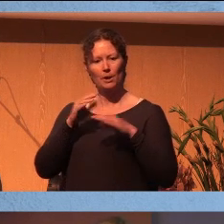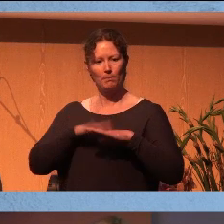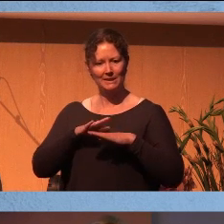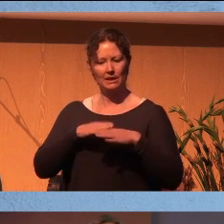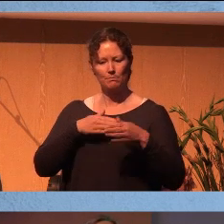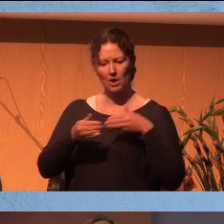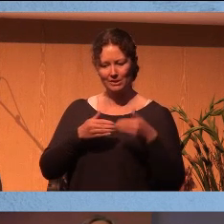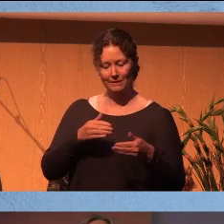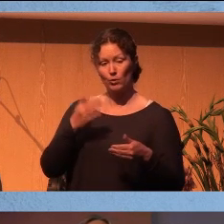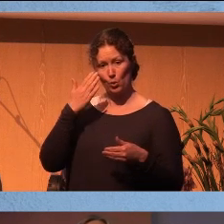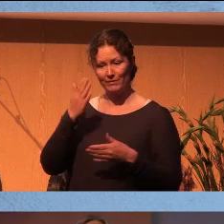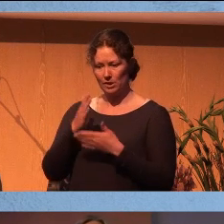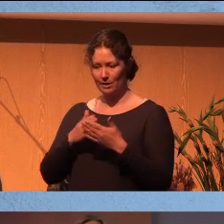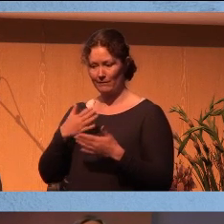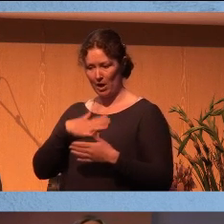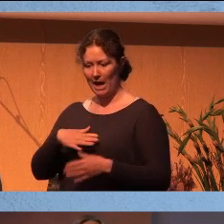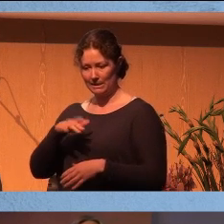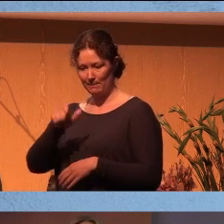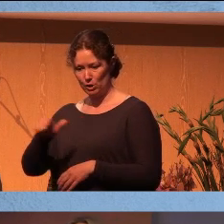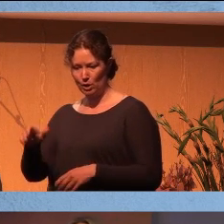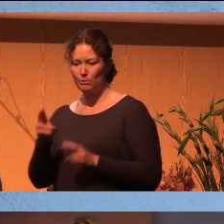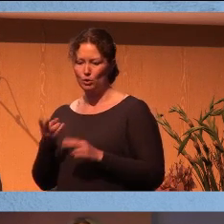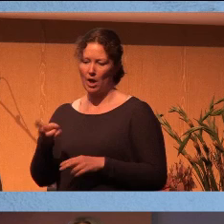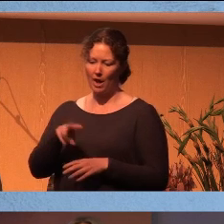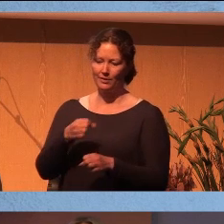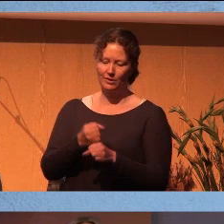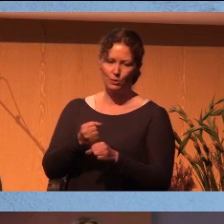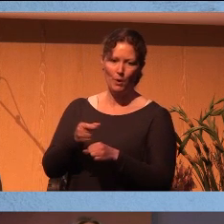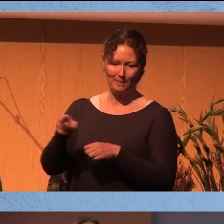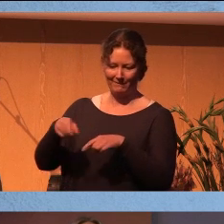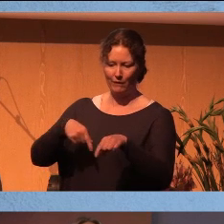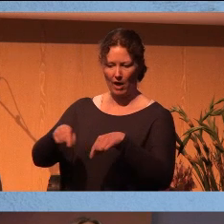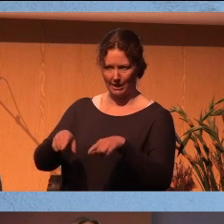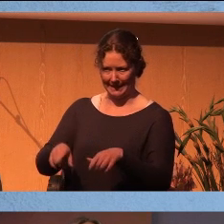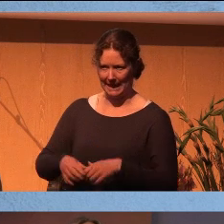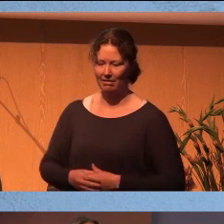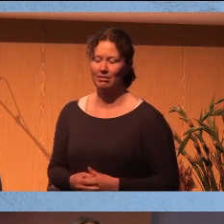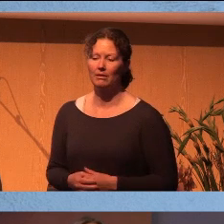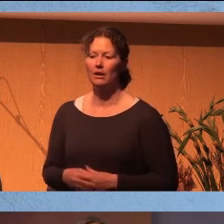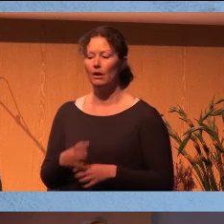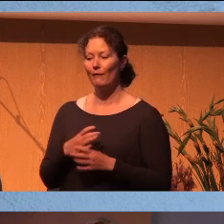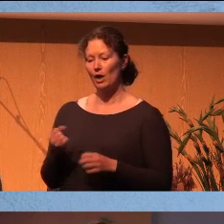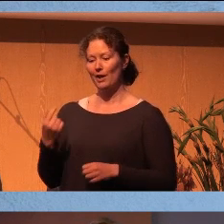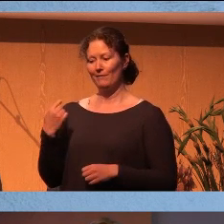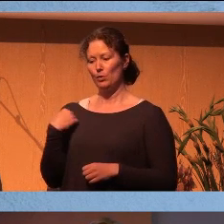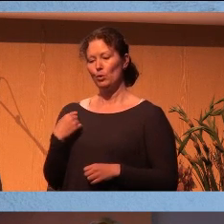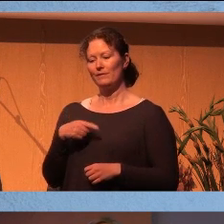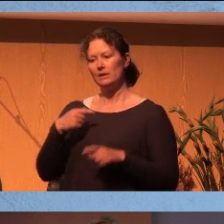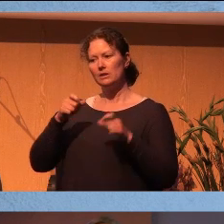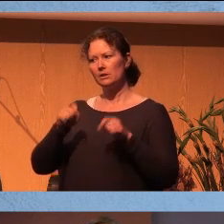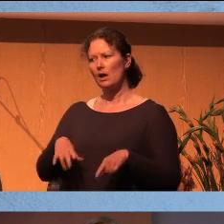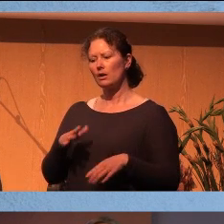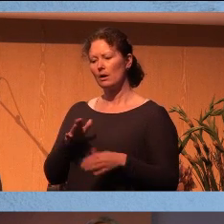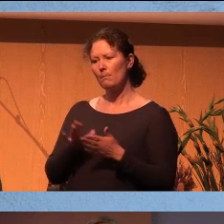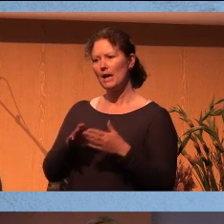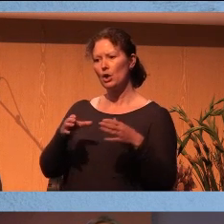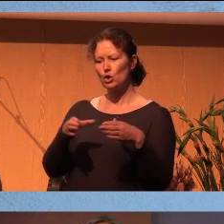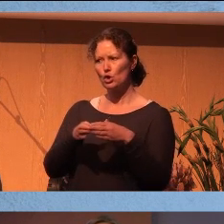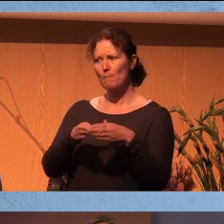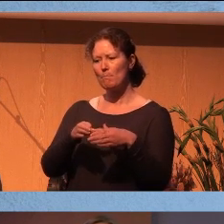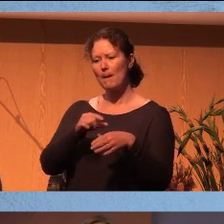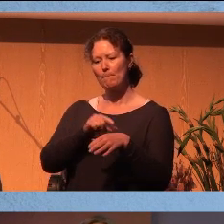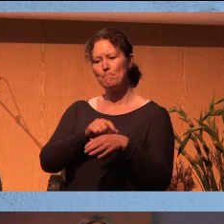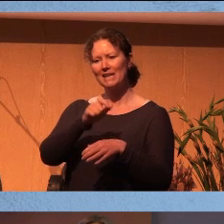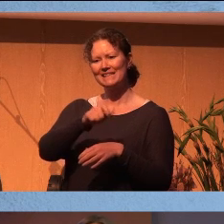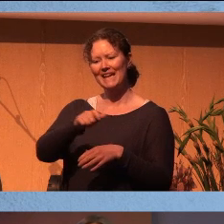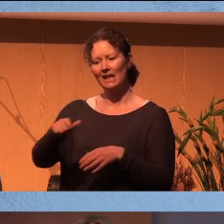for hovedsakelig helsepersonell, men også andre som jobber i forvaltningen. Fra i fjor så begynte vi med en egen gruppe for pasienter,